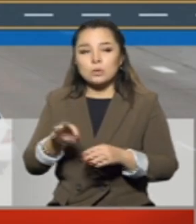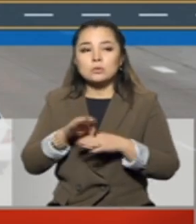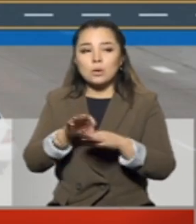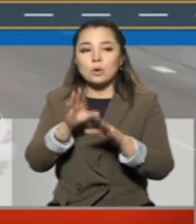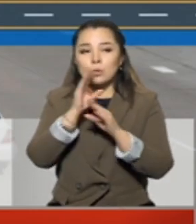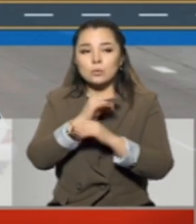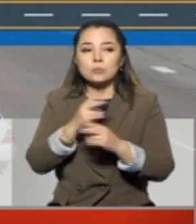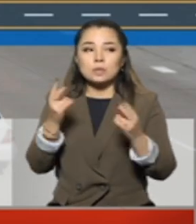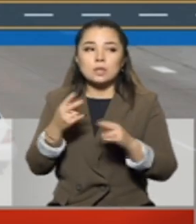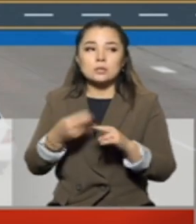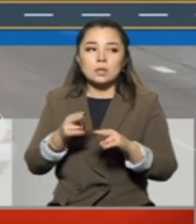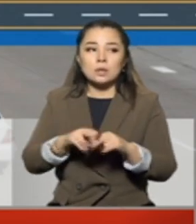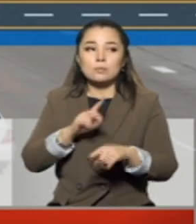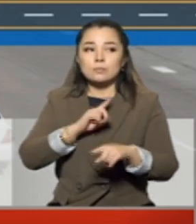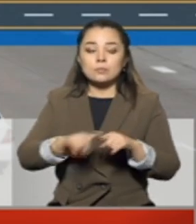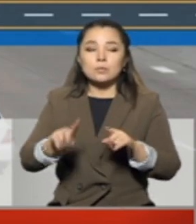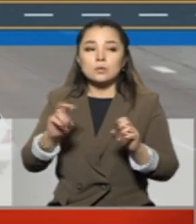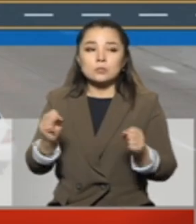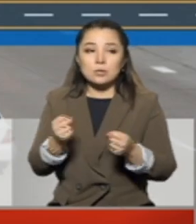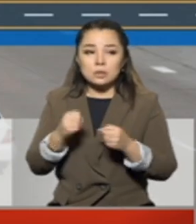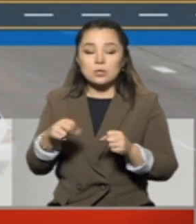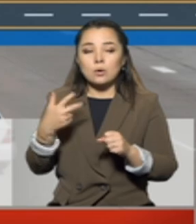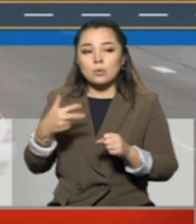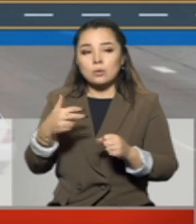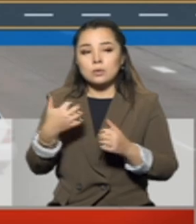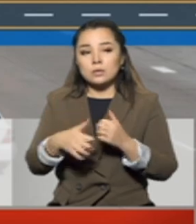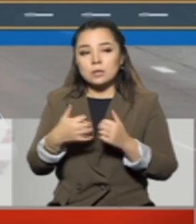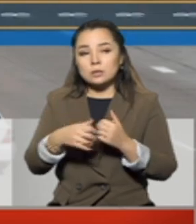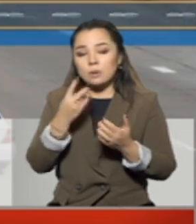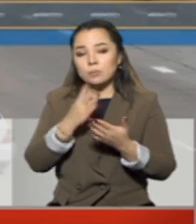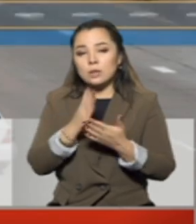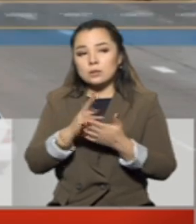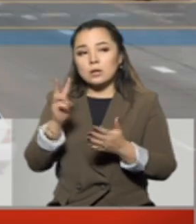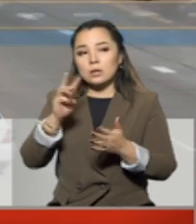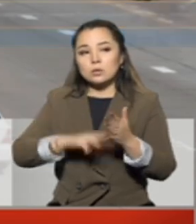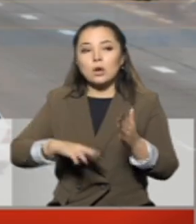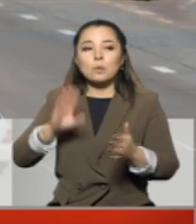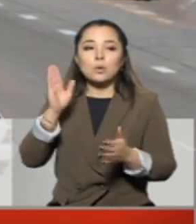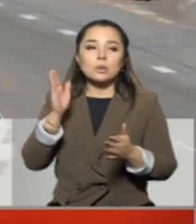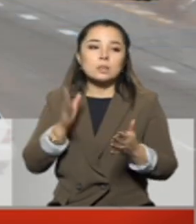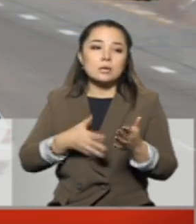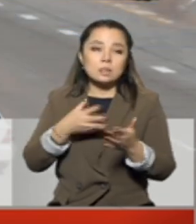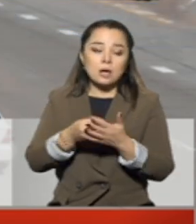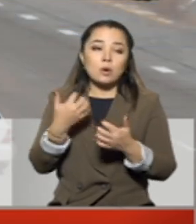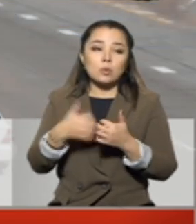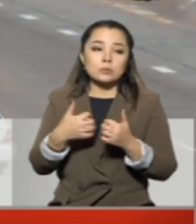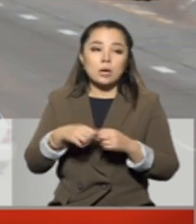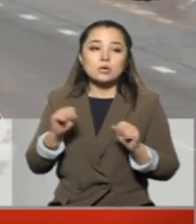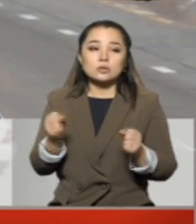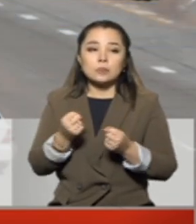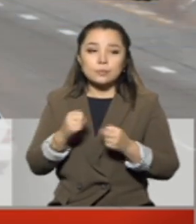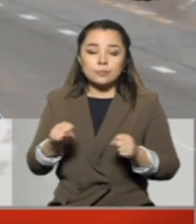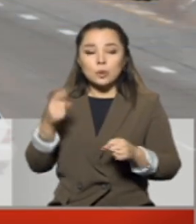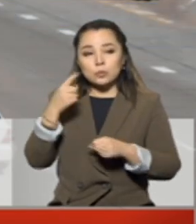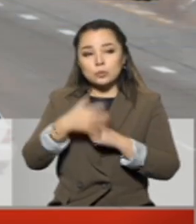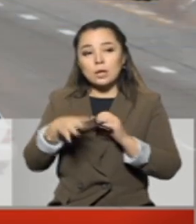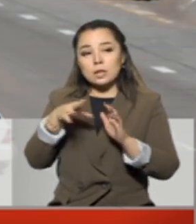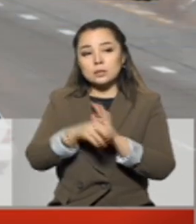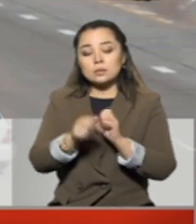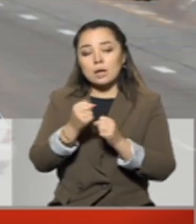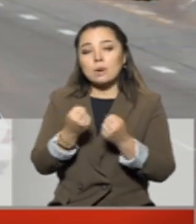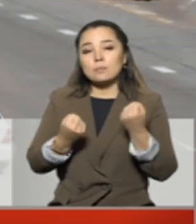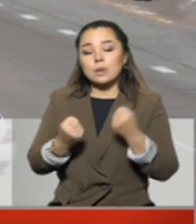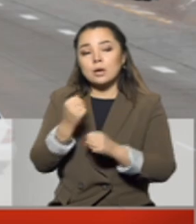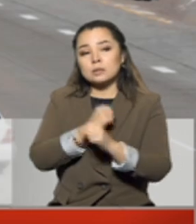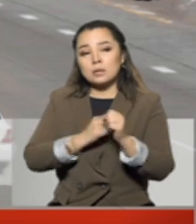өтуі керек. Ал одан тез өткендерге орташа жылдамдықты асырған үшін айыппұл салынады. Орташа жылдамдық ұғымы енгізілгенімен